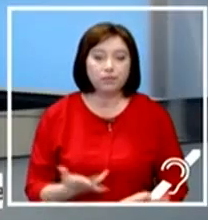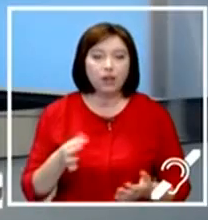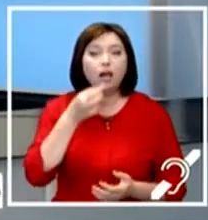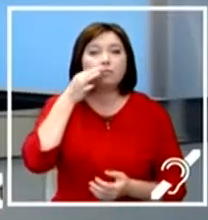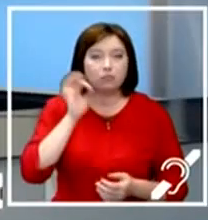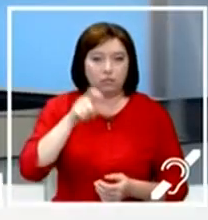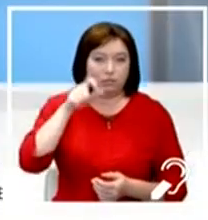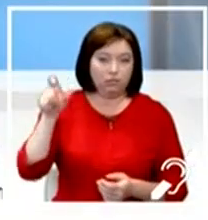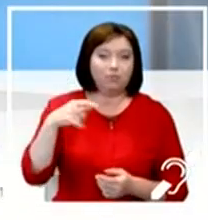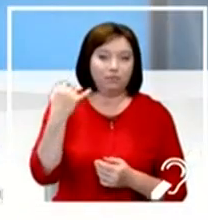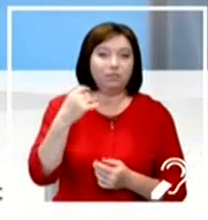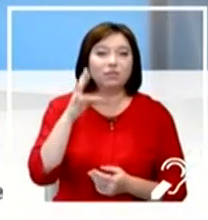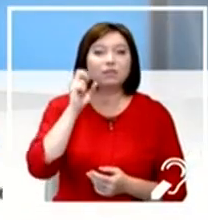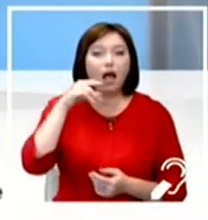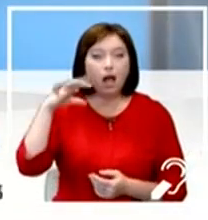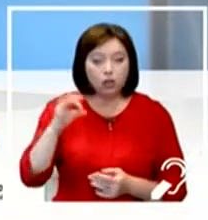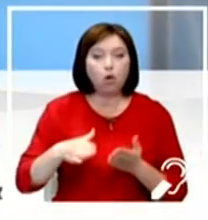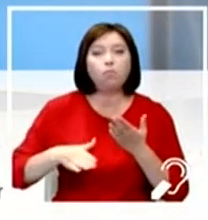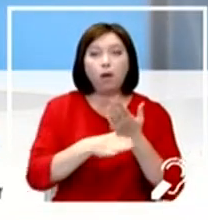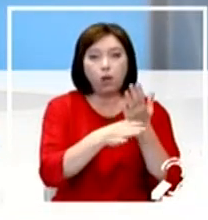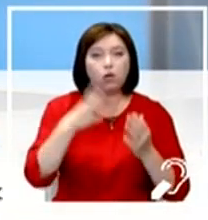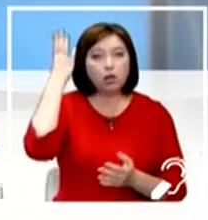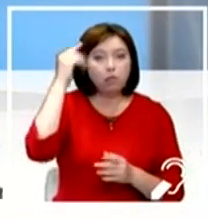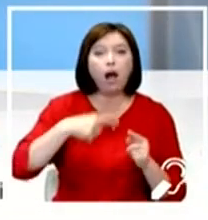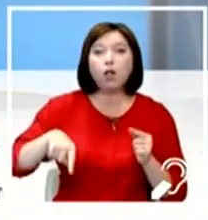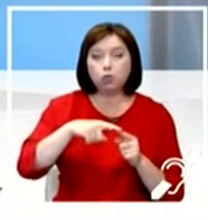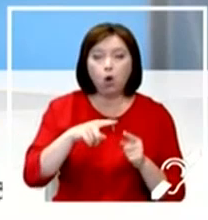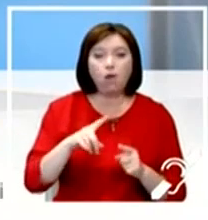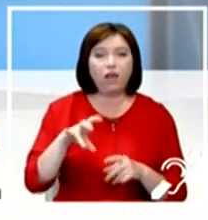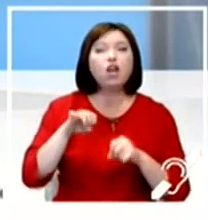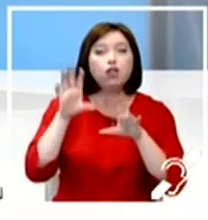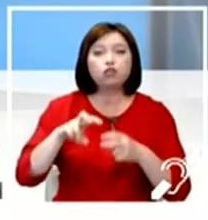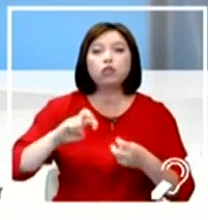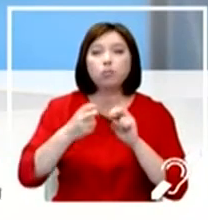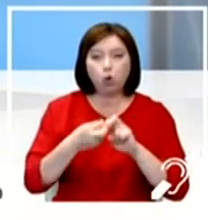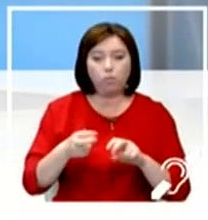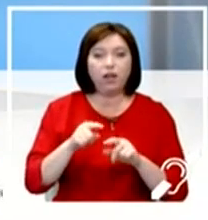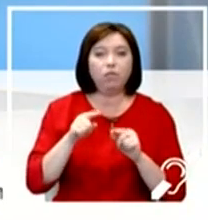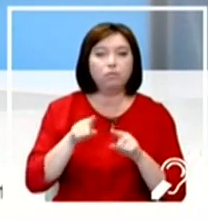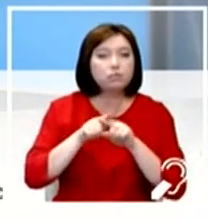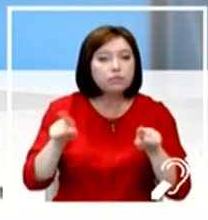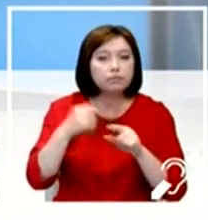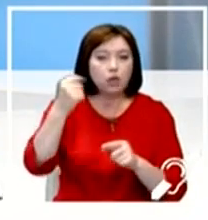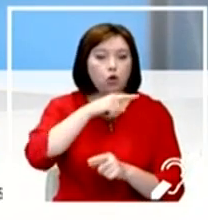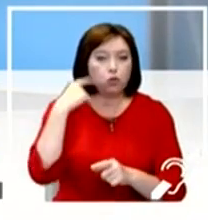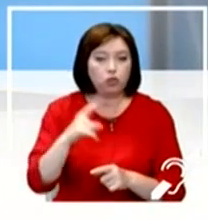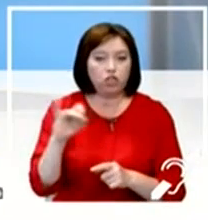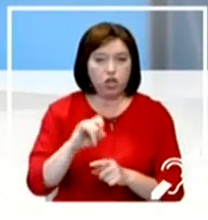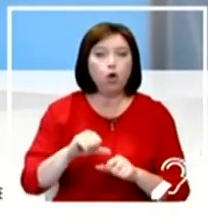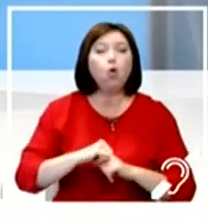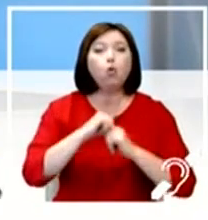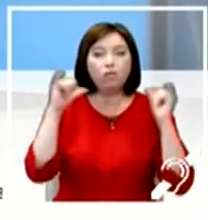experții alianței Nord atlantice ajută Republica Moldova în depășirea atacurilor hibride și creșterea rezilienței